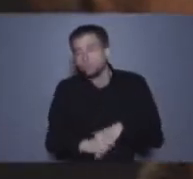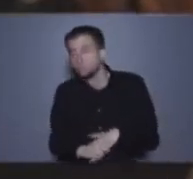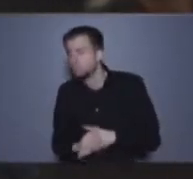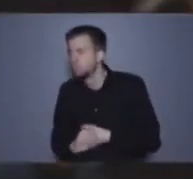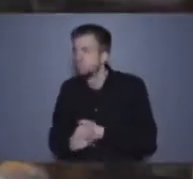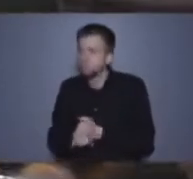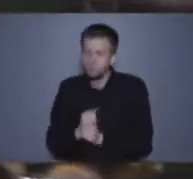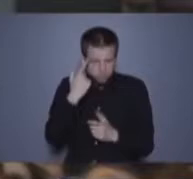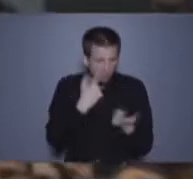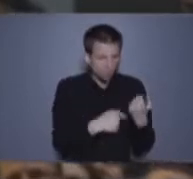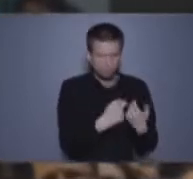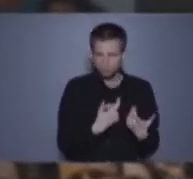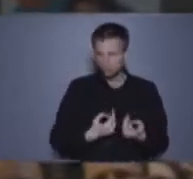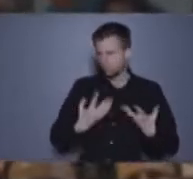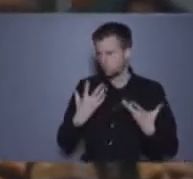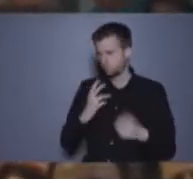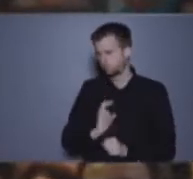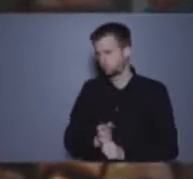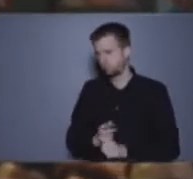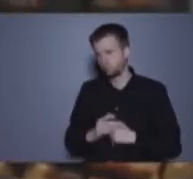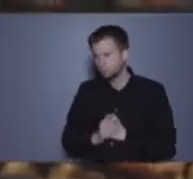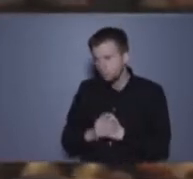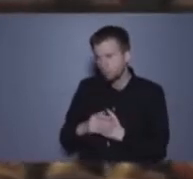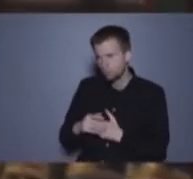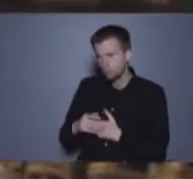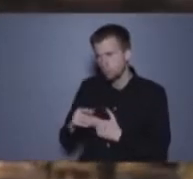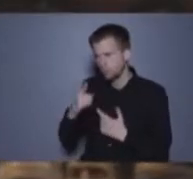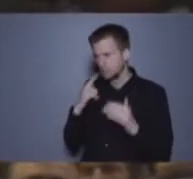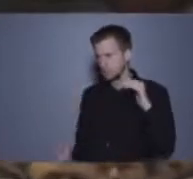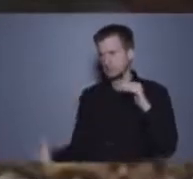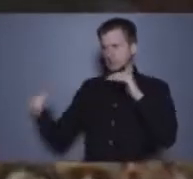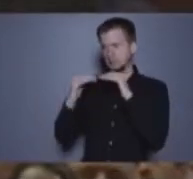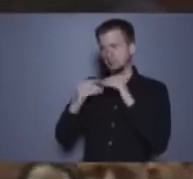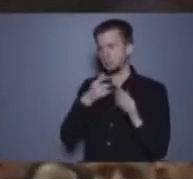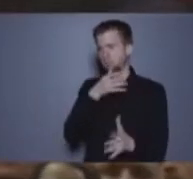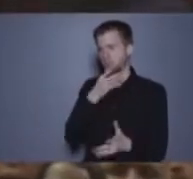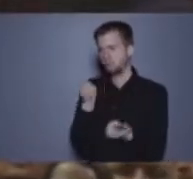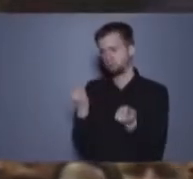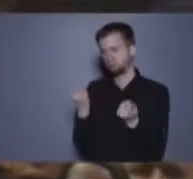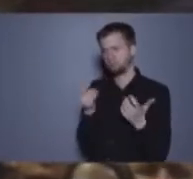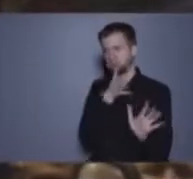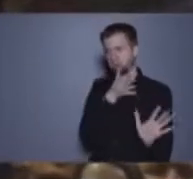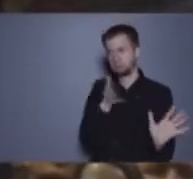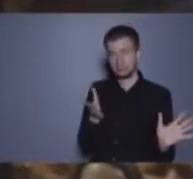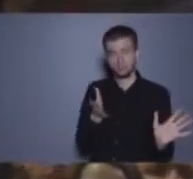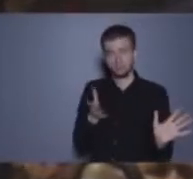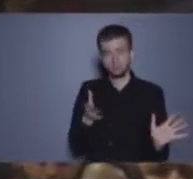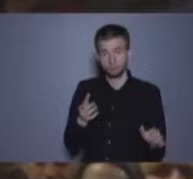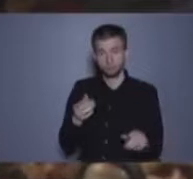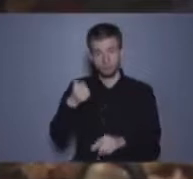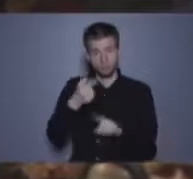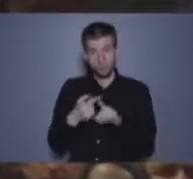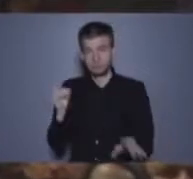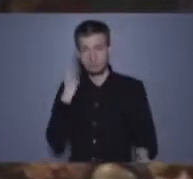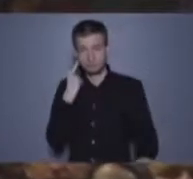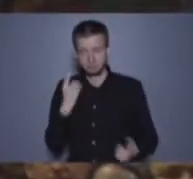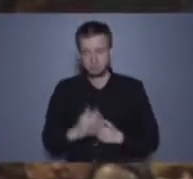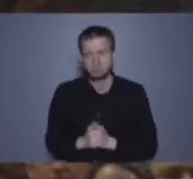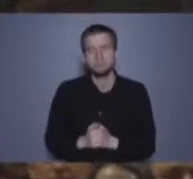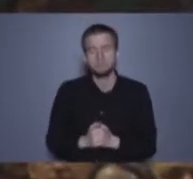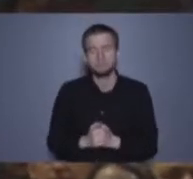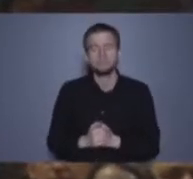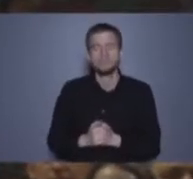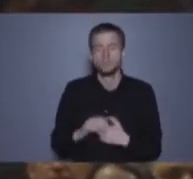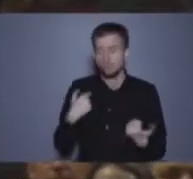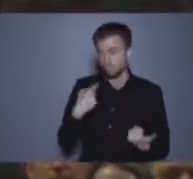trop dur pour l'économie de rétablir l'égalité. Je l'ai entendu une fois, pourquoi? Parce que, évidemment, j'avais observé, avec